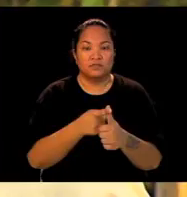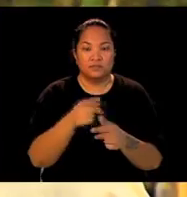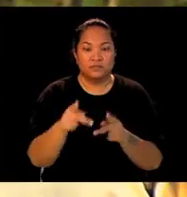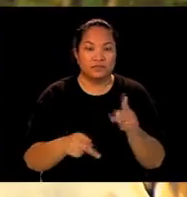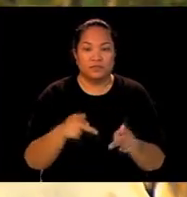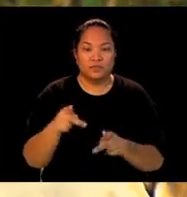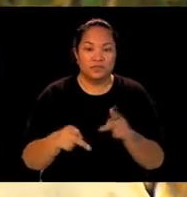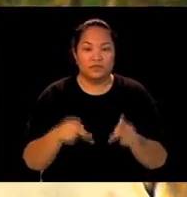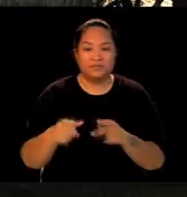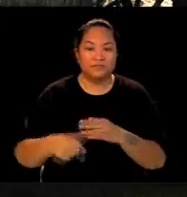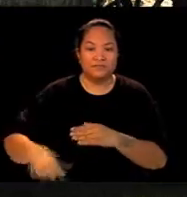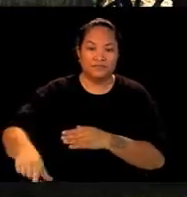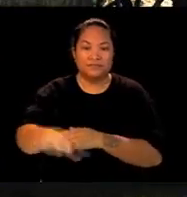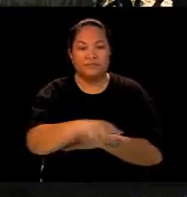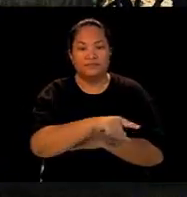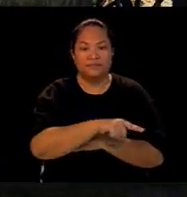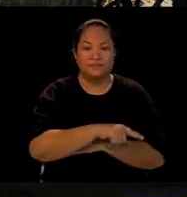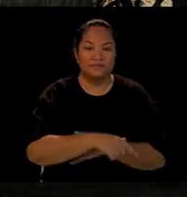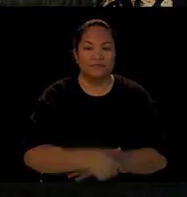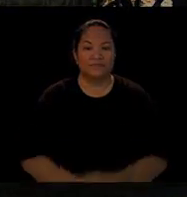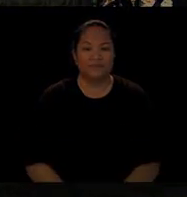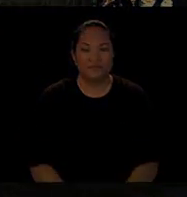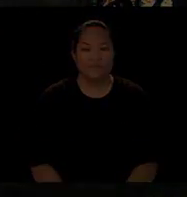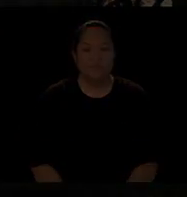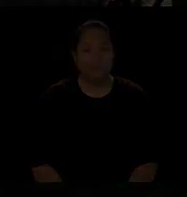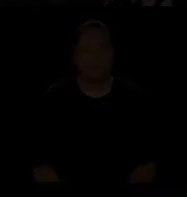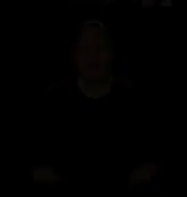ifinoza, gini manmoka, na tau-tau-tau.